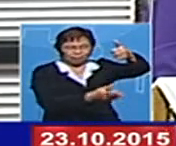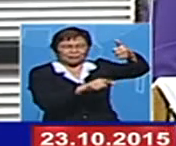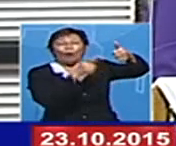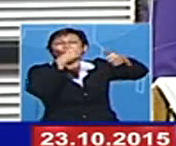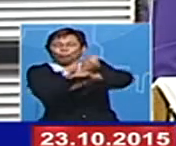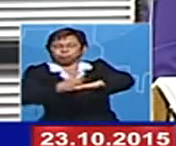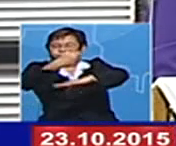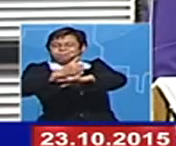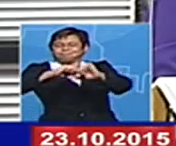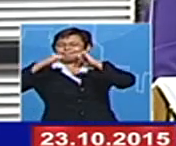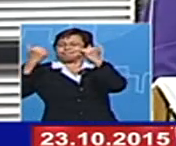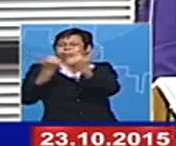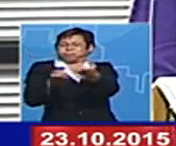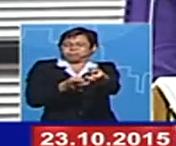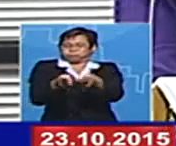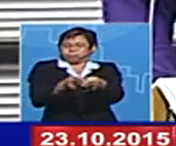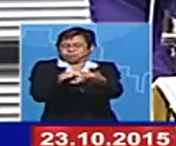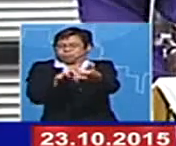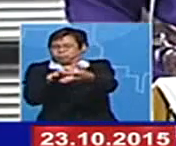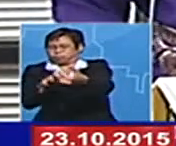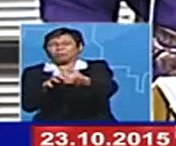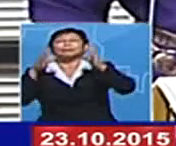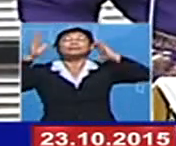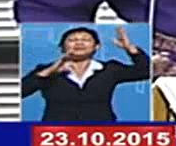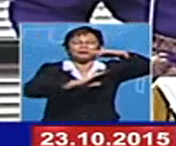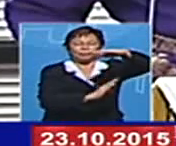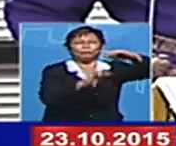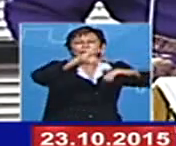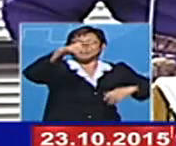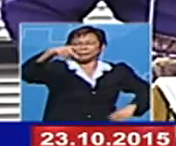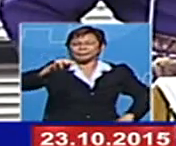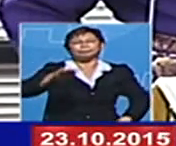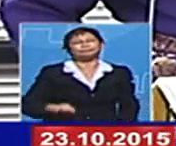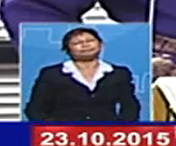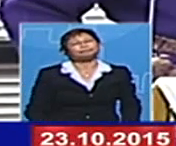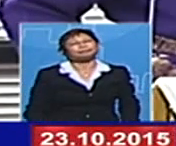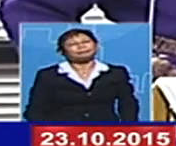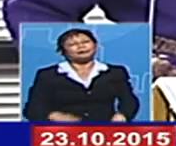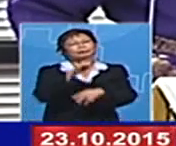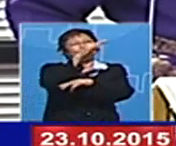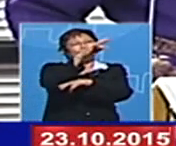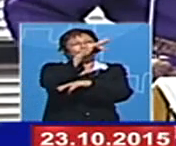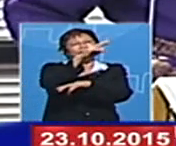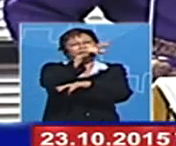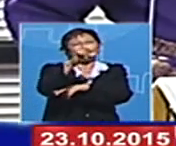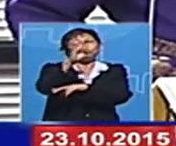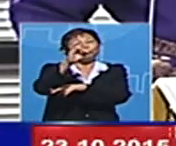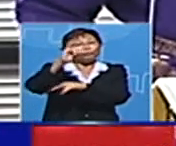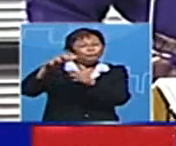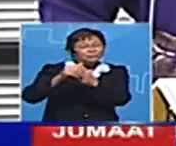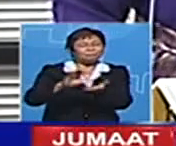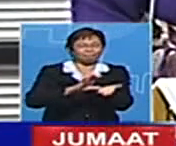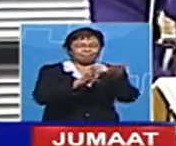penubuhan agensi pengurusan bencana negara di bawah JPM seterusnya rm730 juta